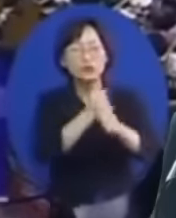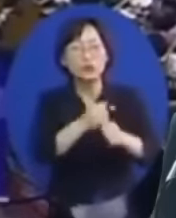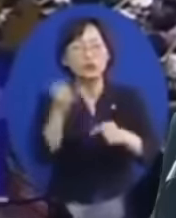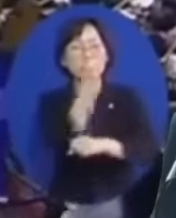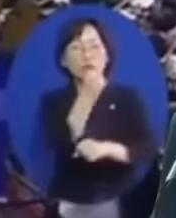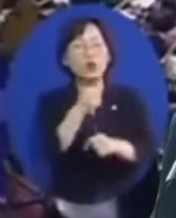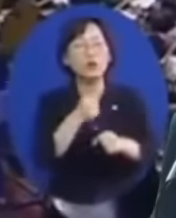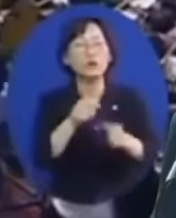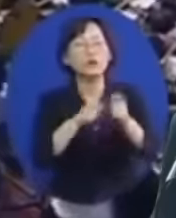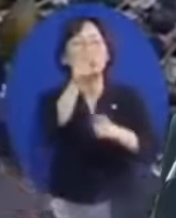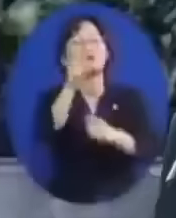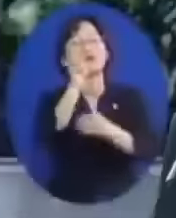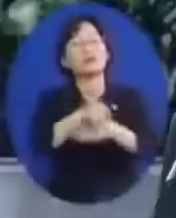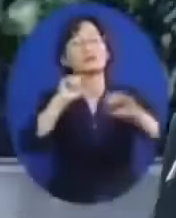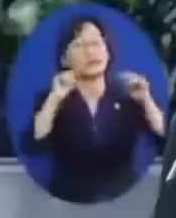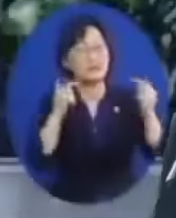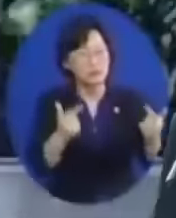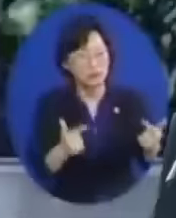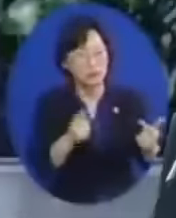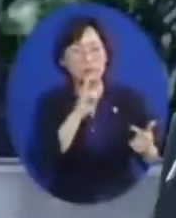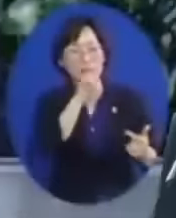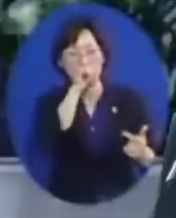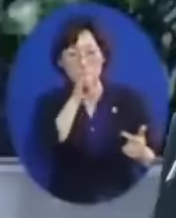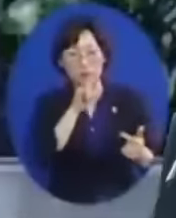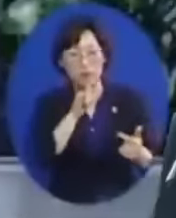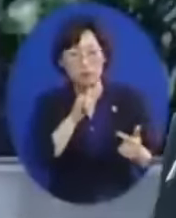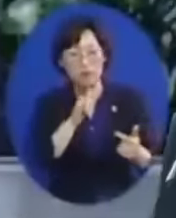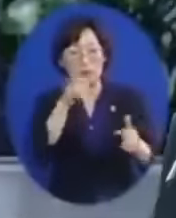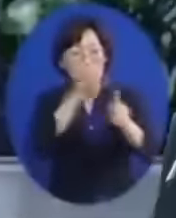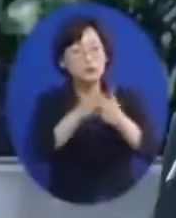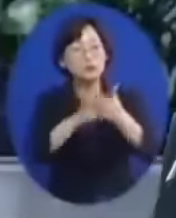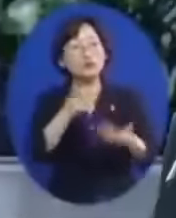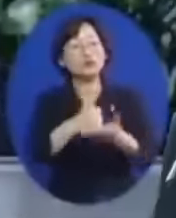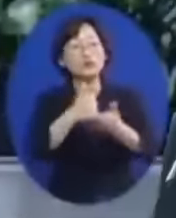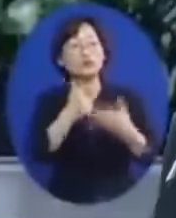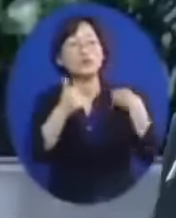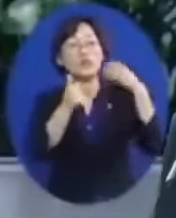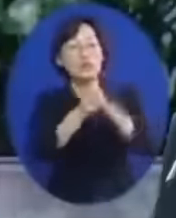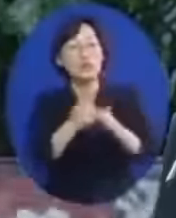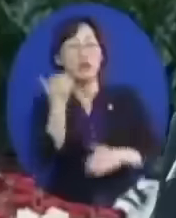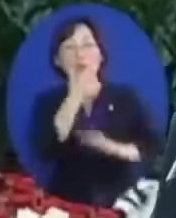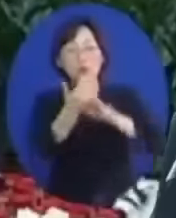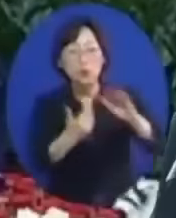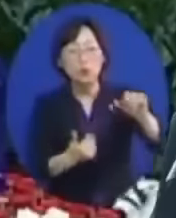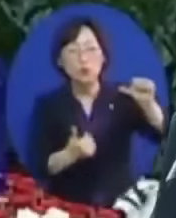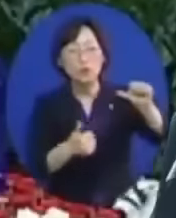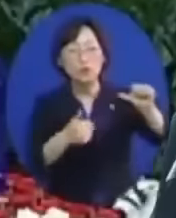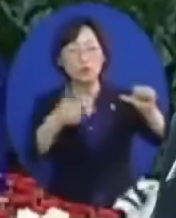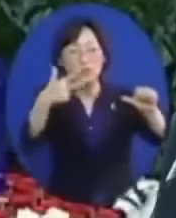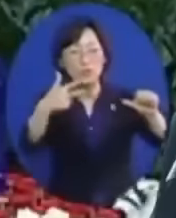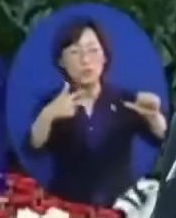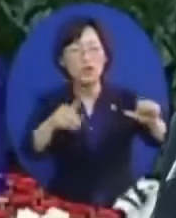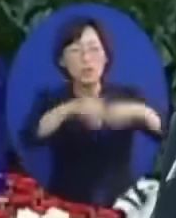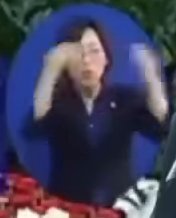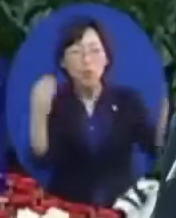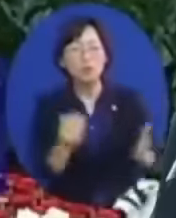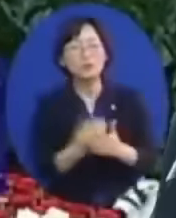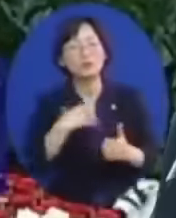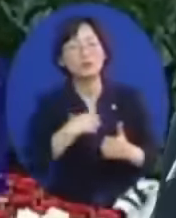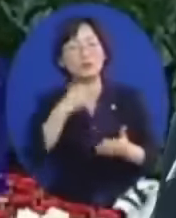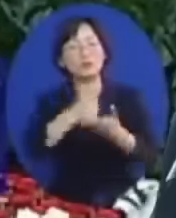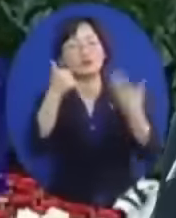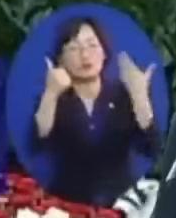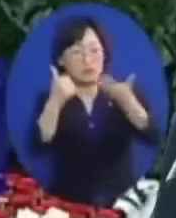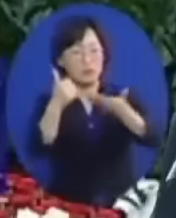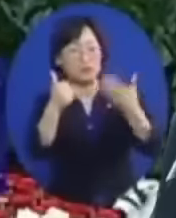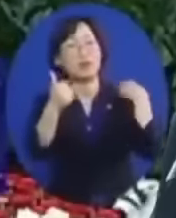아니하시라. 맡겨야 주님이 책임을 지고 붙들어 주시지요. 베드로전서 5장 7절에도 너희 염려를 다 주께 맡겨라.